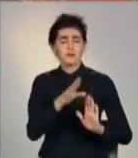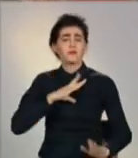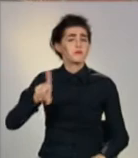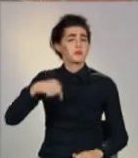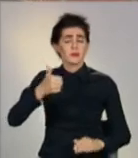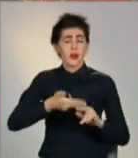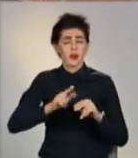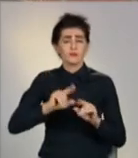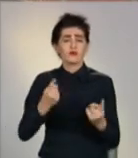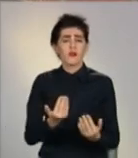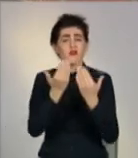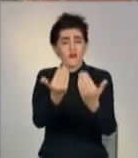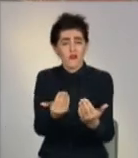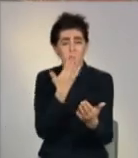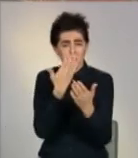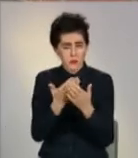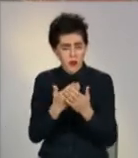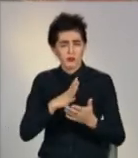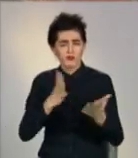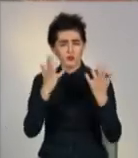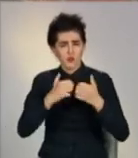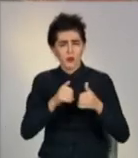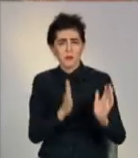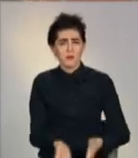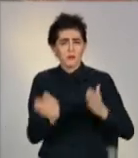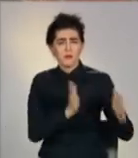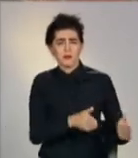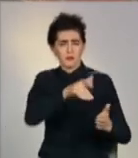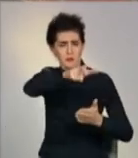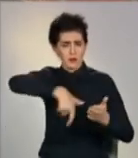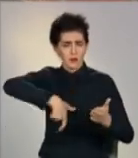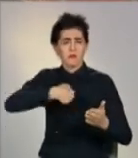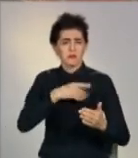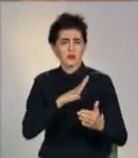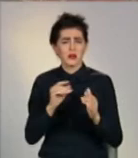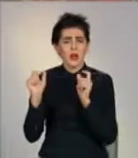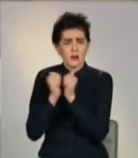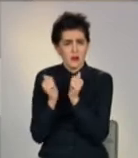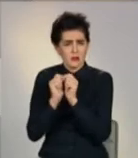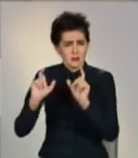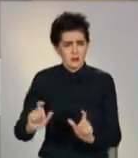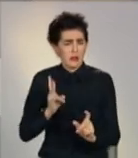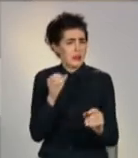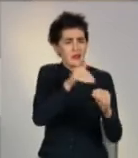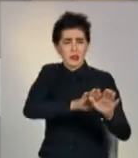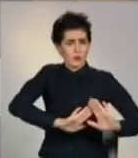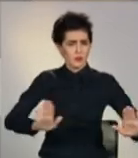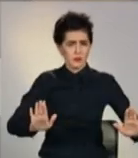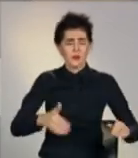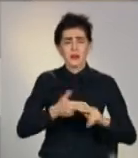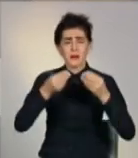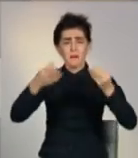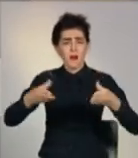что ваши представители считали и перелаживали эти бюллетни. Мы сидели сбоку, мы туда не касались. Довести в суді, що